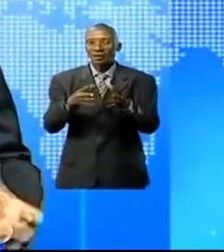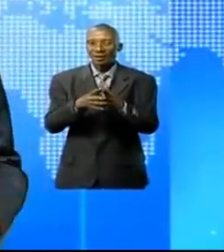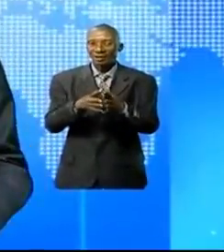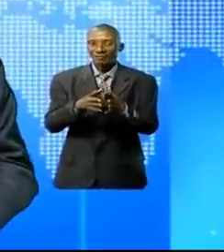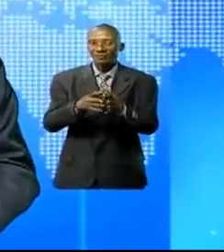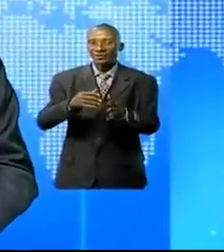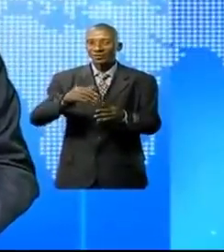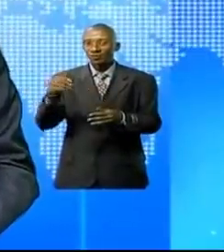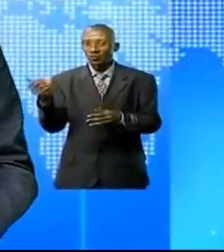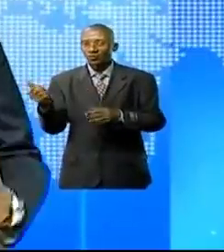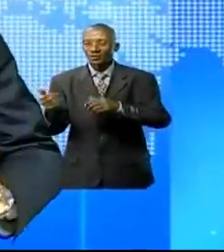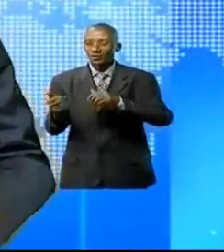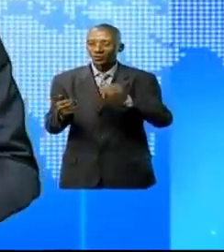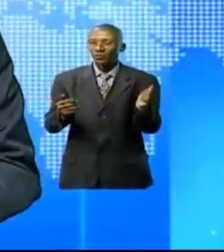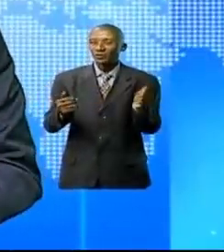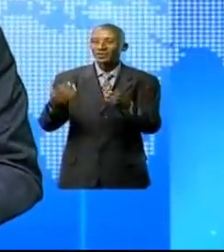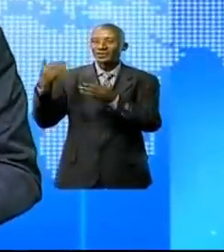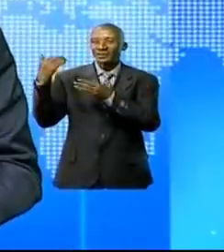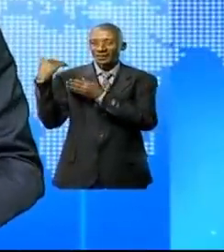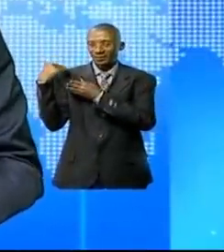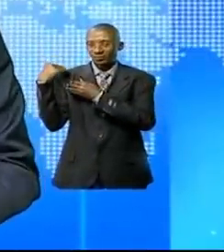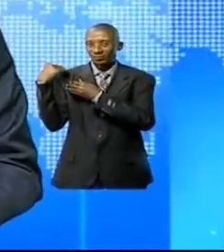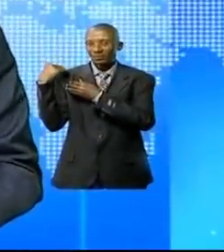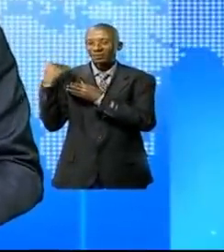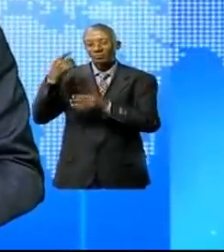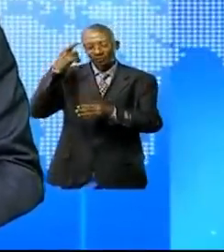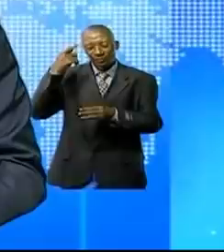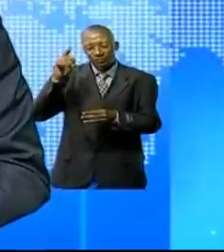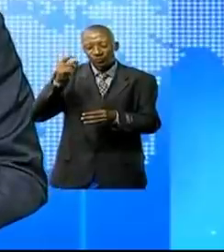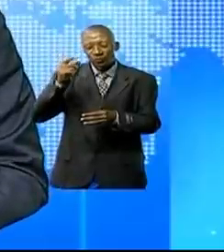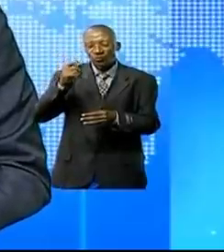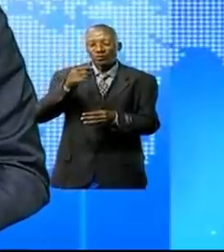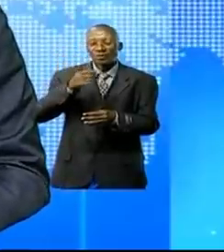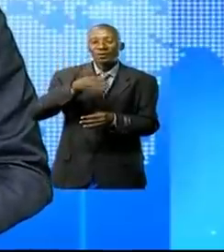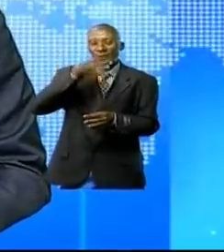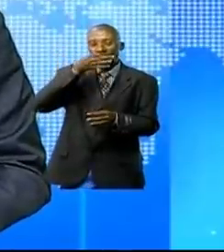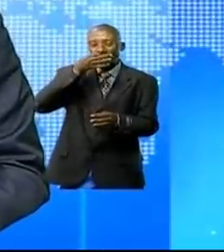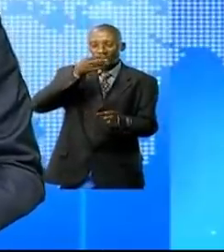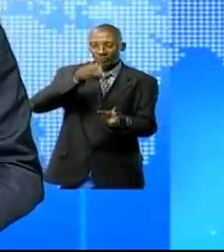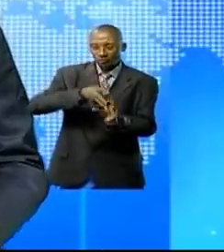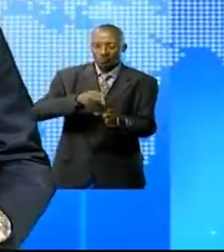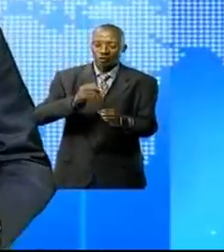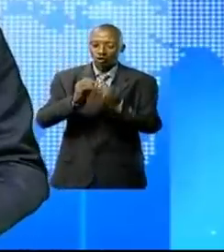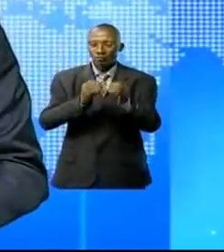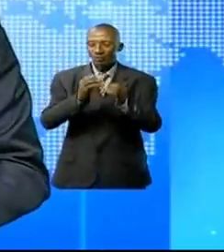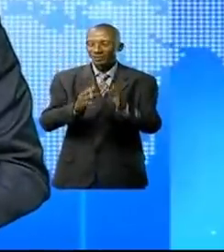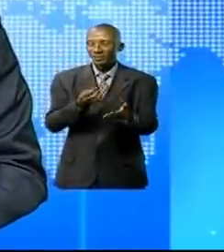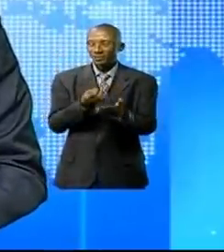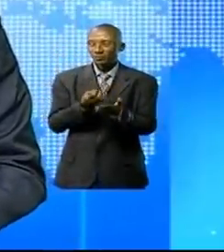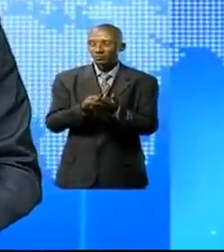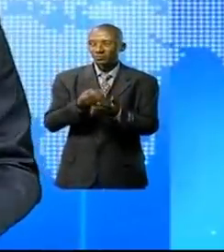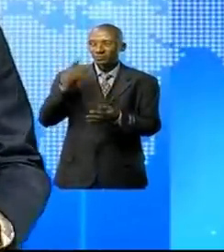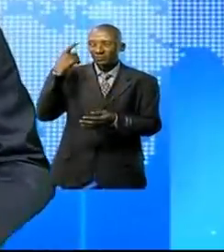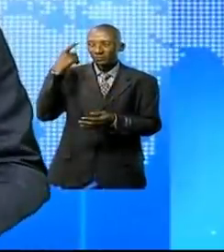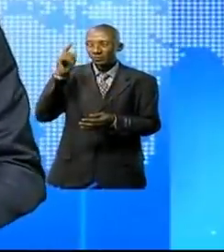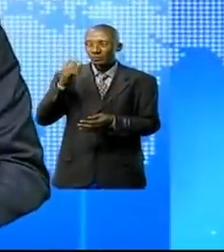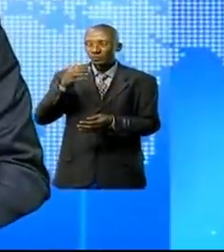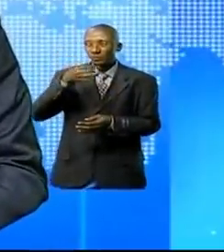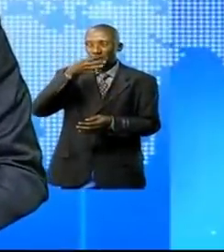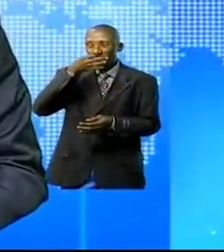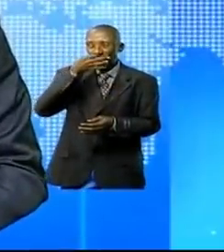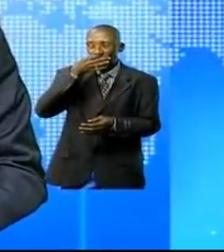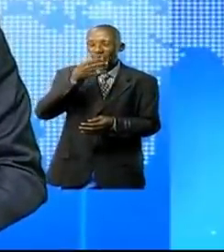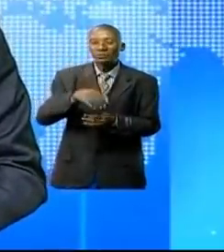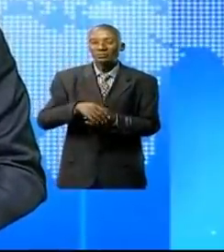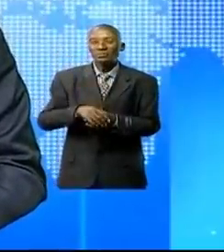que ça a causé hier. On a tenu une réunion d'abord hier soir et ce matin encore avec SEP et le DG de